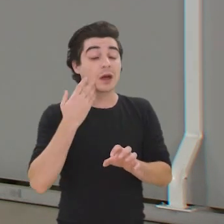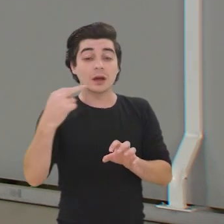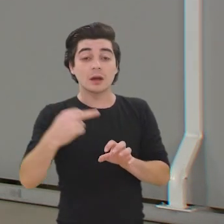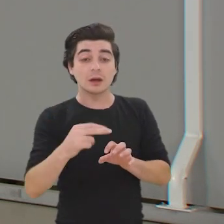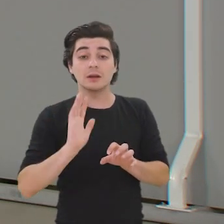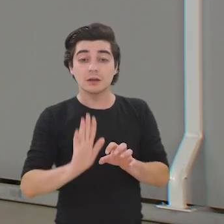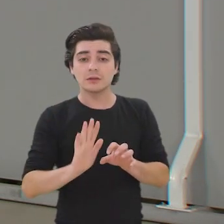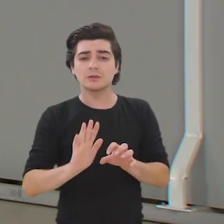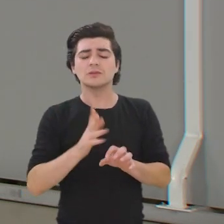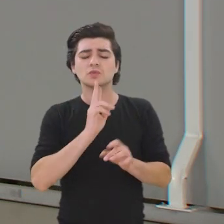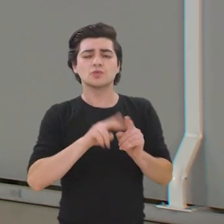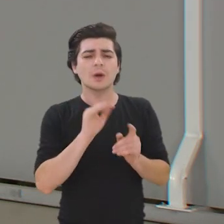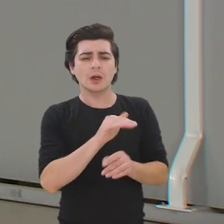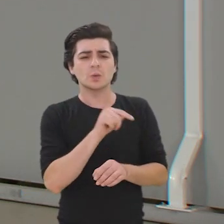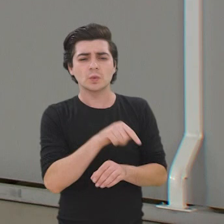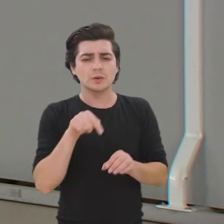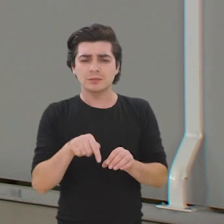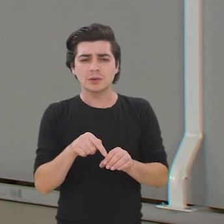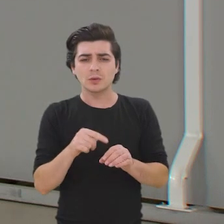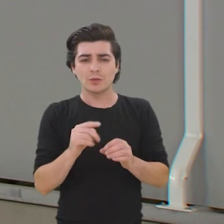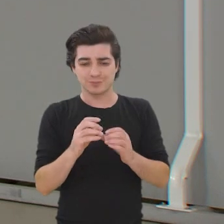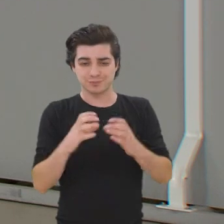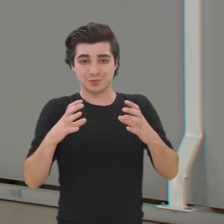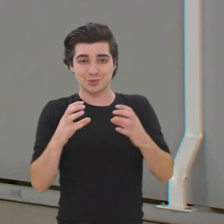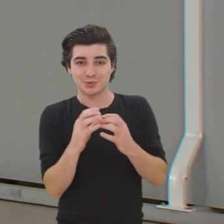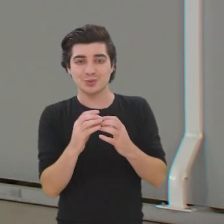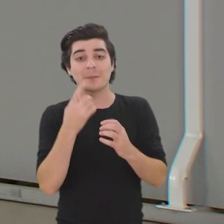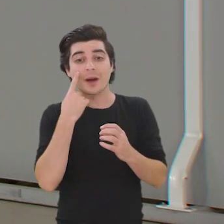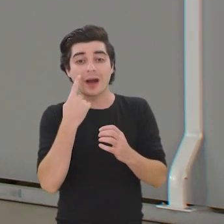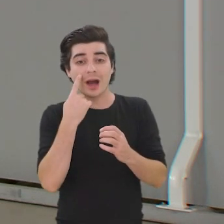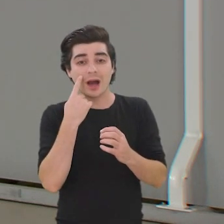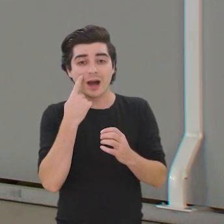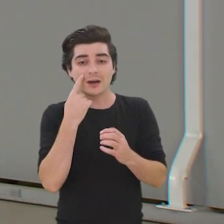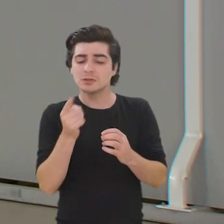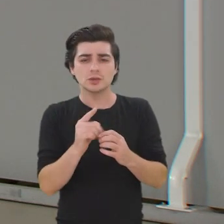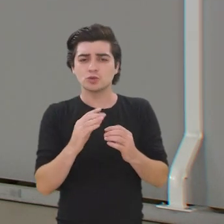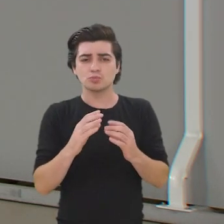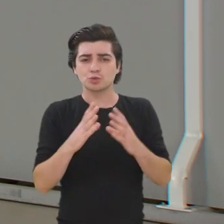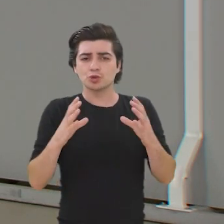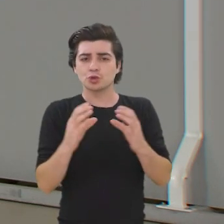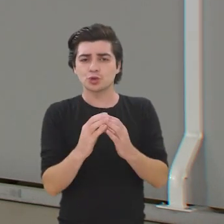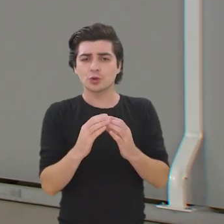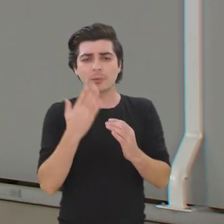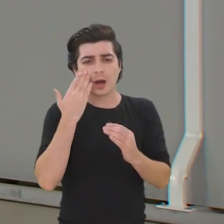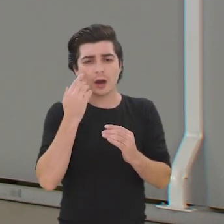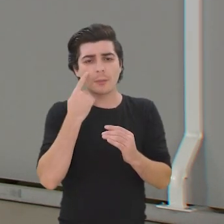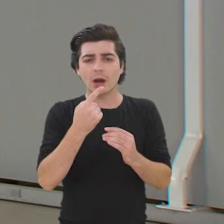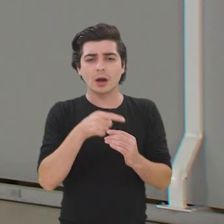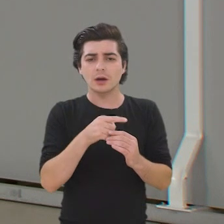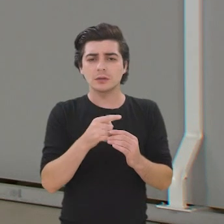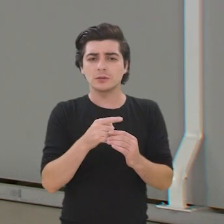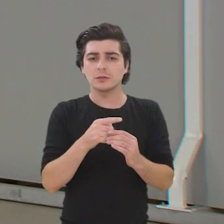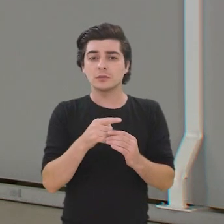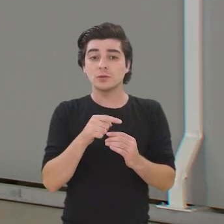izleyin dikkatlice. Nur Banu, bu topun büyüklüğüne bak. Bir de bunun büyüklüğüne bak. Bu, bir de